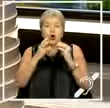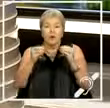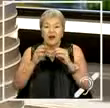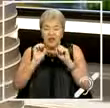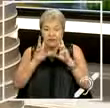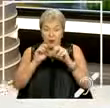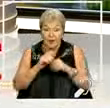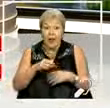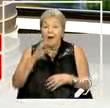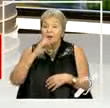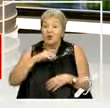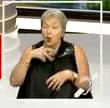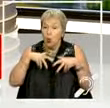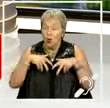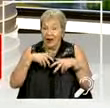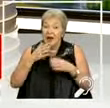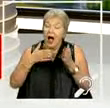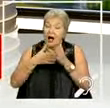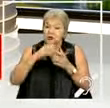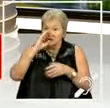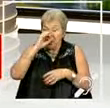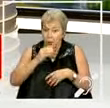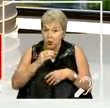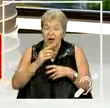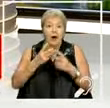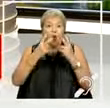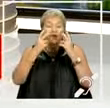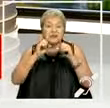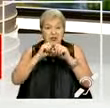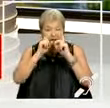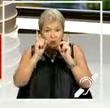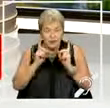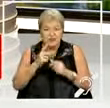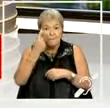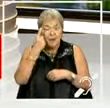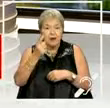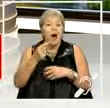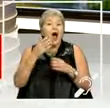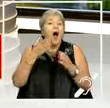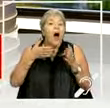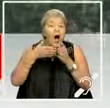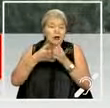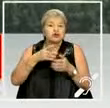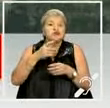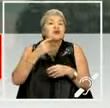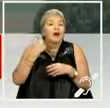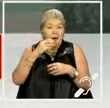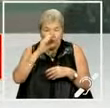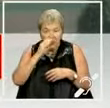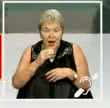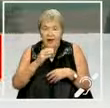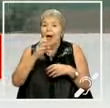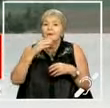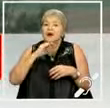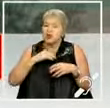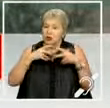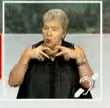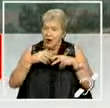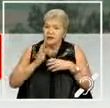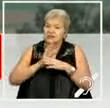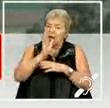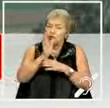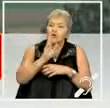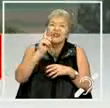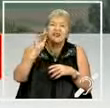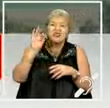Volodymyr Zelensky a ajuns în Bulgaria într-o vizită surpriză, prima în această țară. Liderul de la Kiev s-a deplasat inițial la Chișinău, de unde a